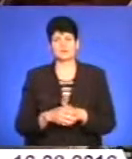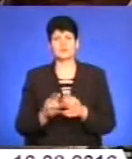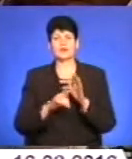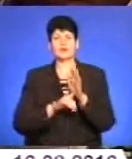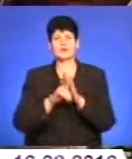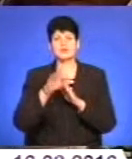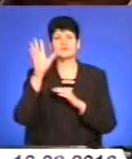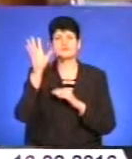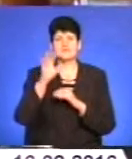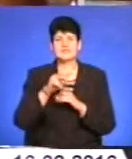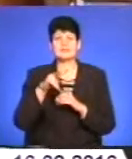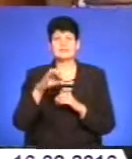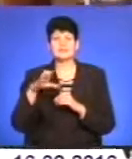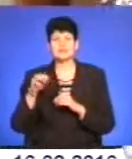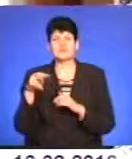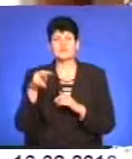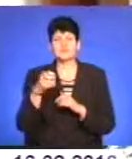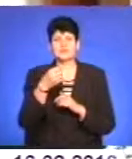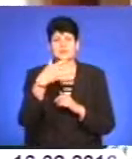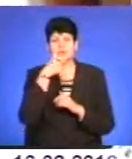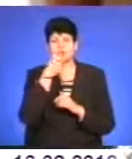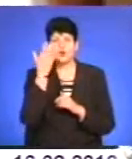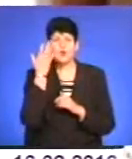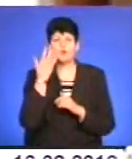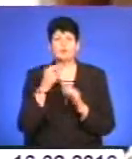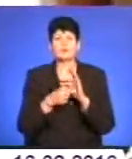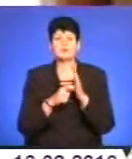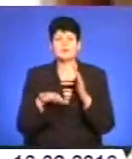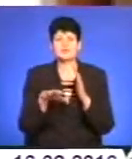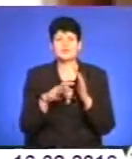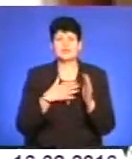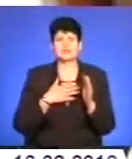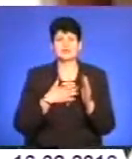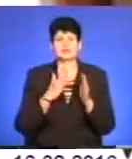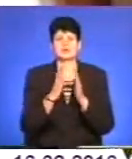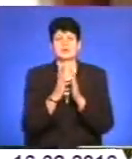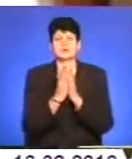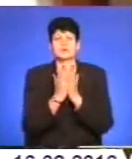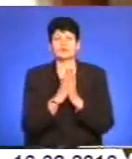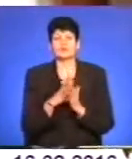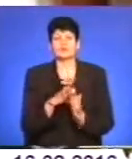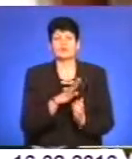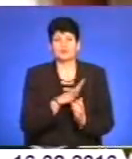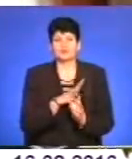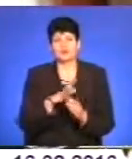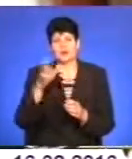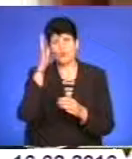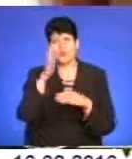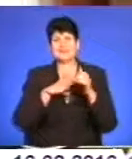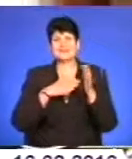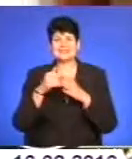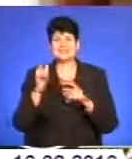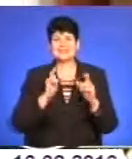Почалося все в листопаді 2015 року, коли в приміщенні нашої книгозбірні відбувся науково-практичний